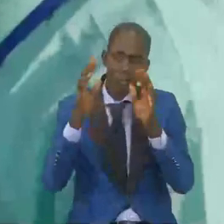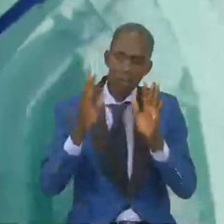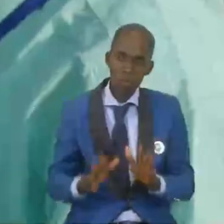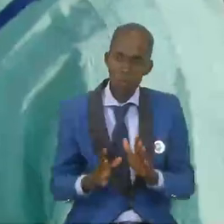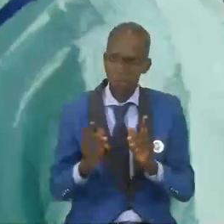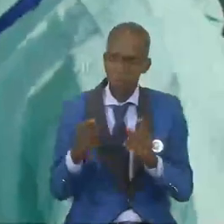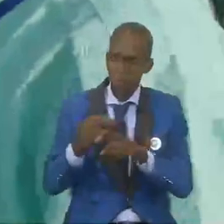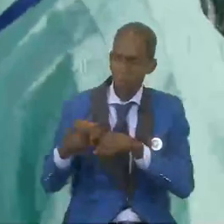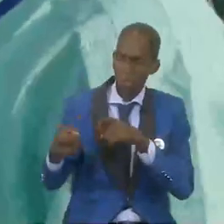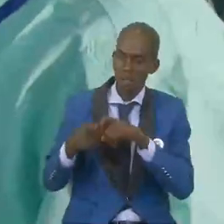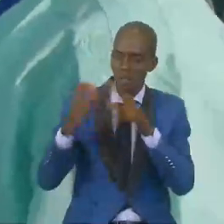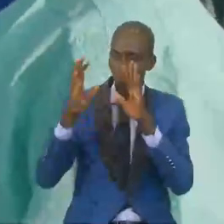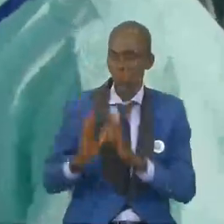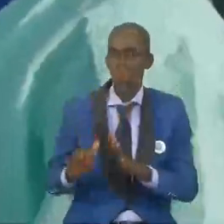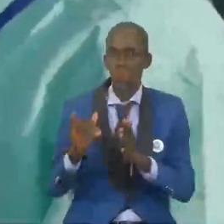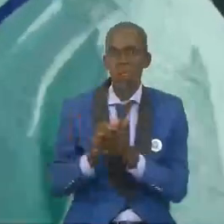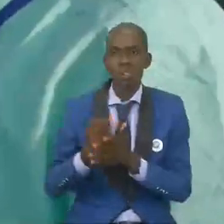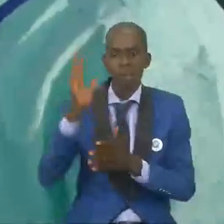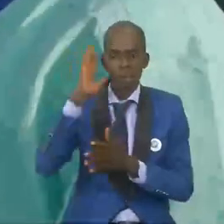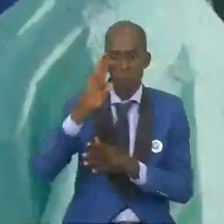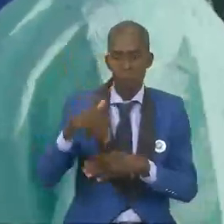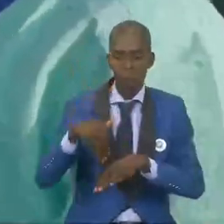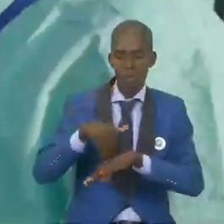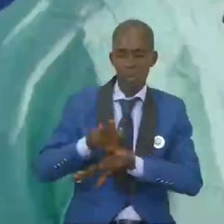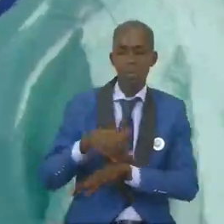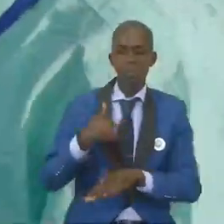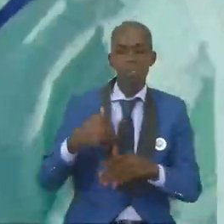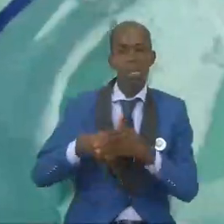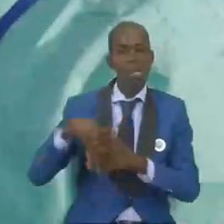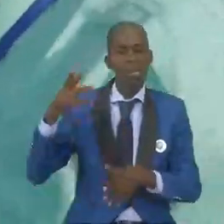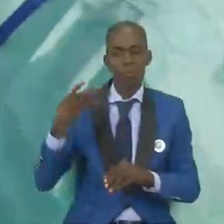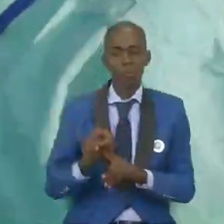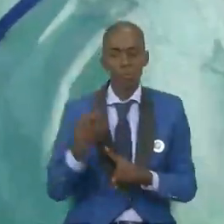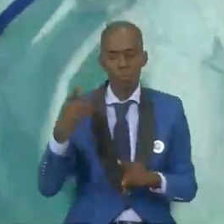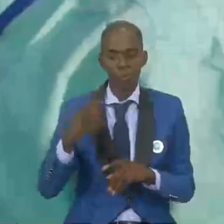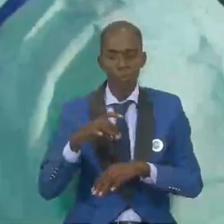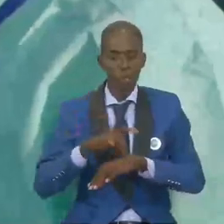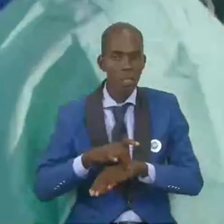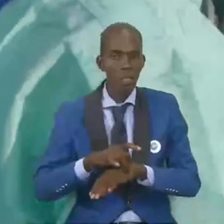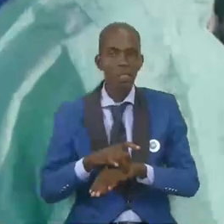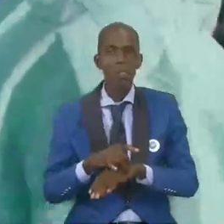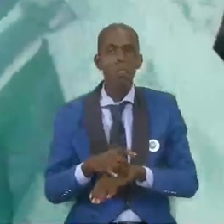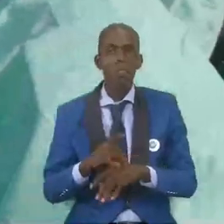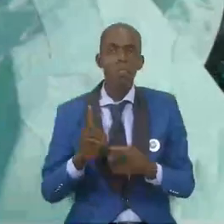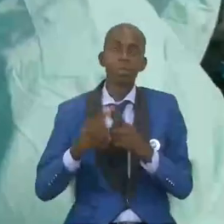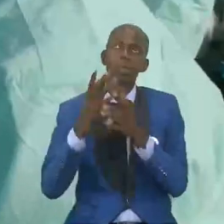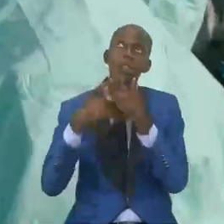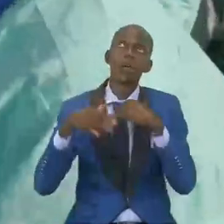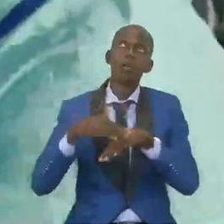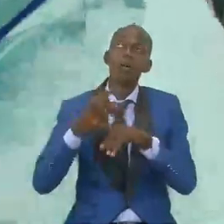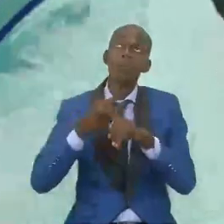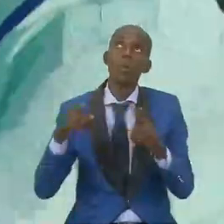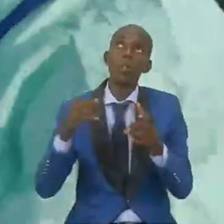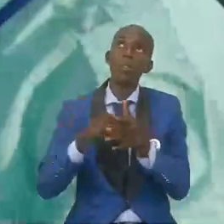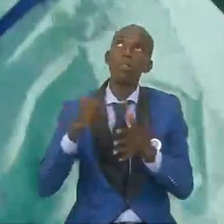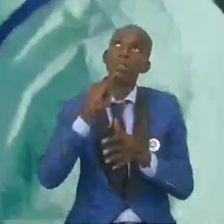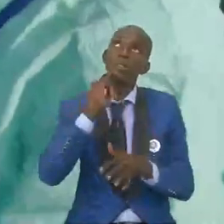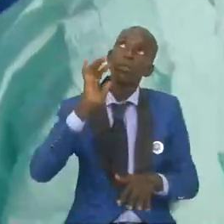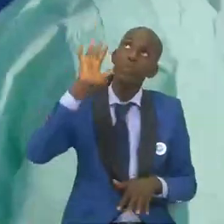Et ce n'est pas un lion, un conspirateur, un persécuteur qui pourra me renvoyer de la